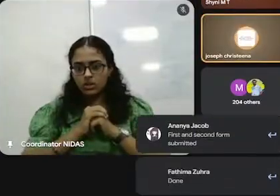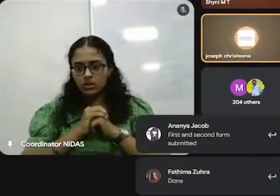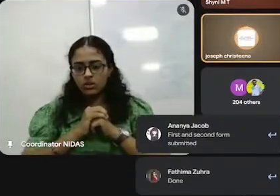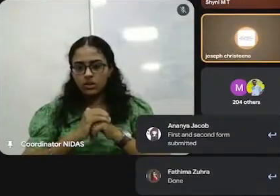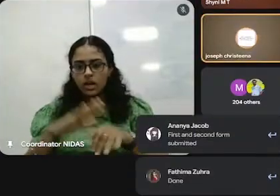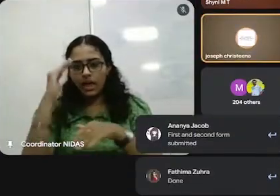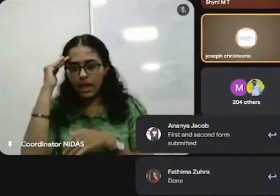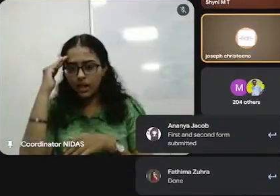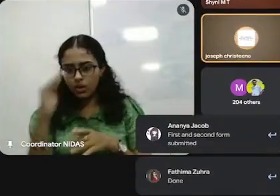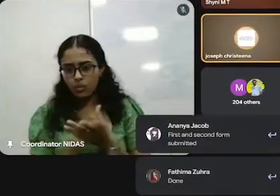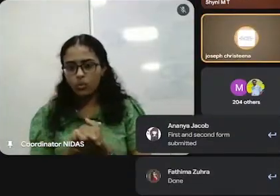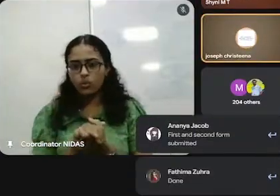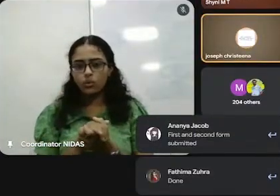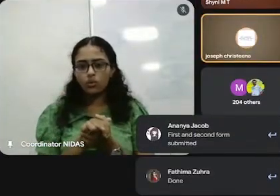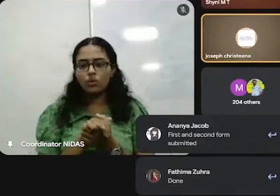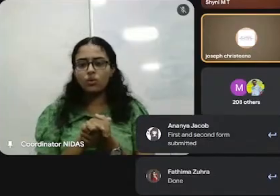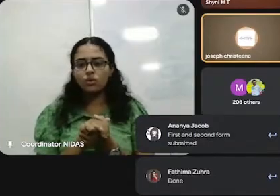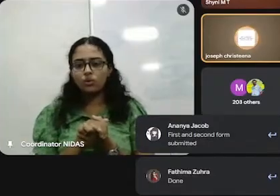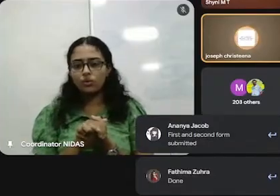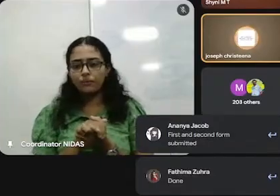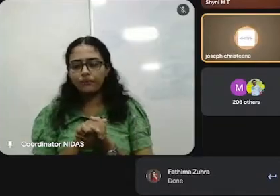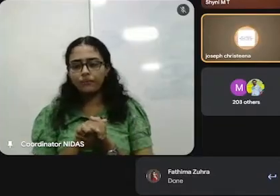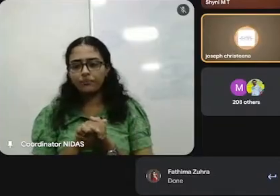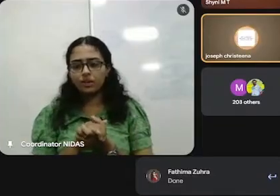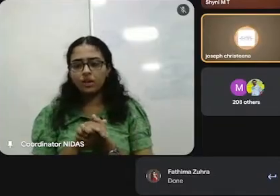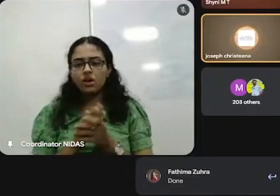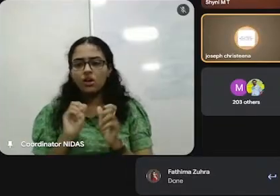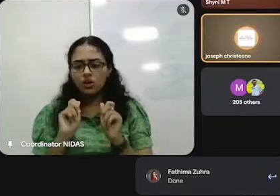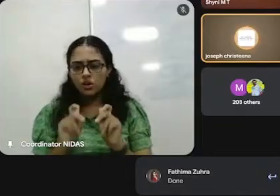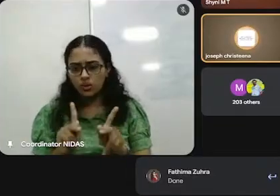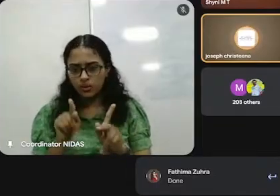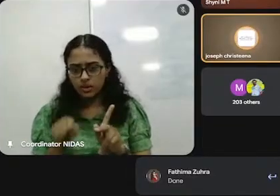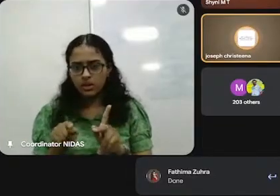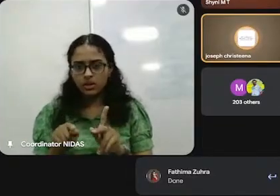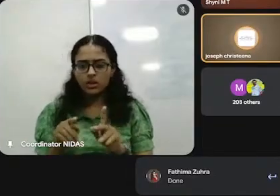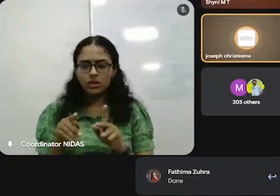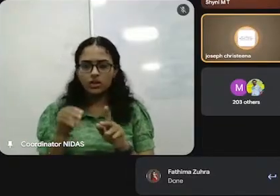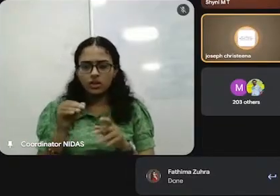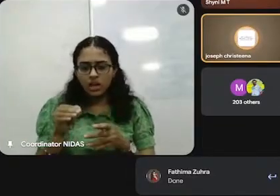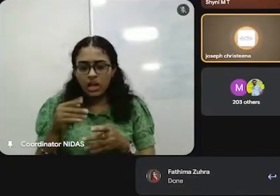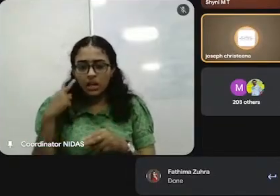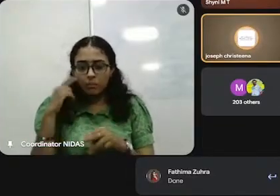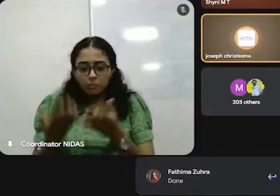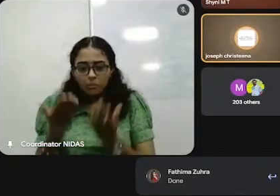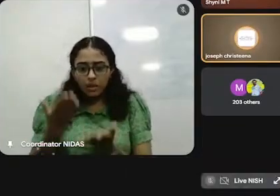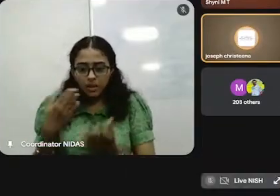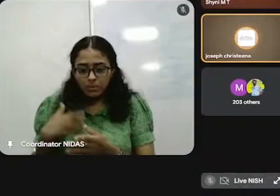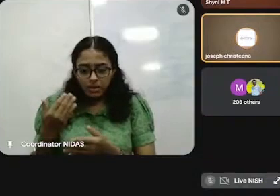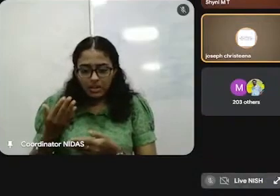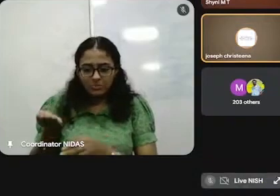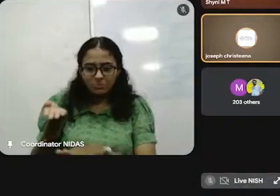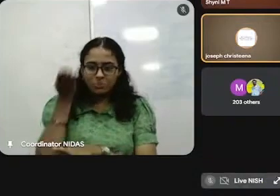ഹലോ മാം, പറഞ്ഞോളൂ. അതായത് അപ്പച്ചന് വന്നിട്ടുണ്ട്. അപ്പൊ അതുകൊണ്ട് മക്കൾക്കും ഉണ്ടാവാൻ സാധ്യതയുണ്ടെന്ന് പറഞ്ഞല്ലോ